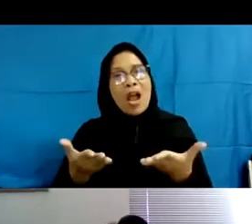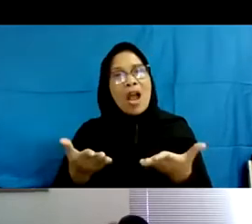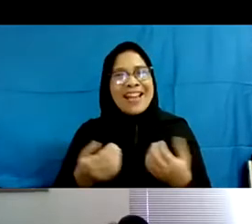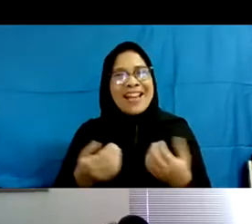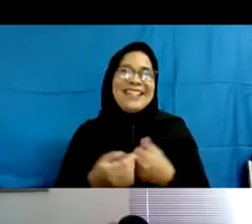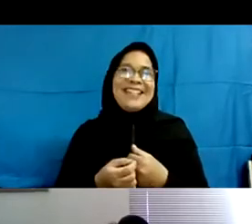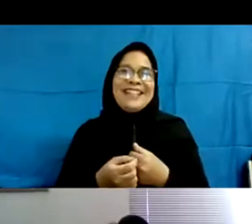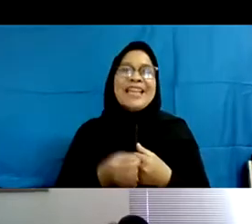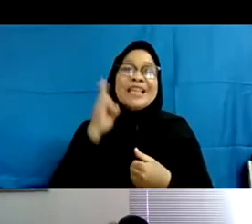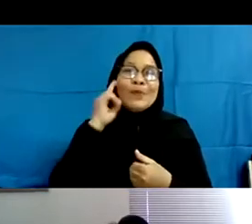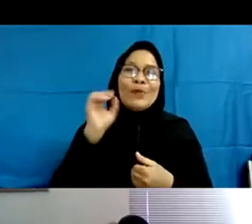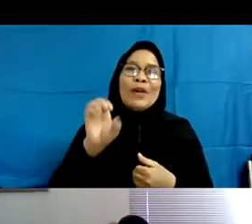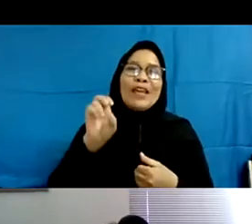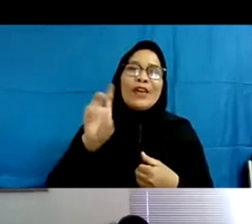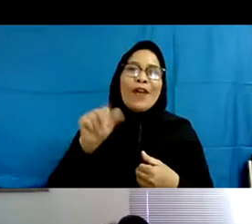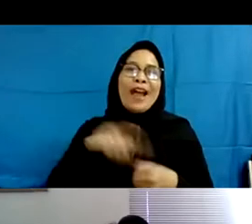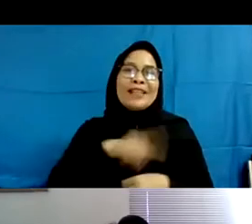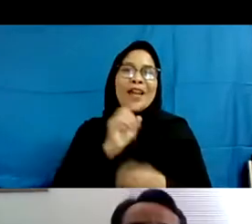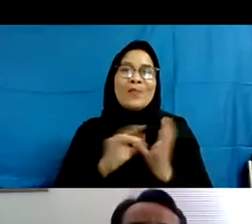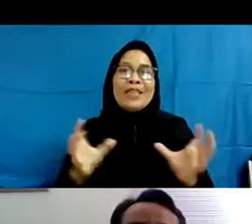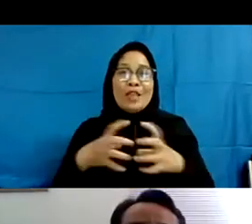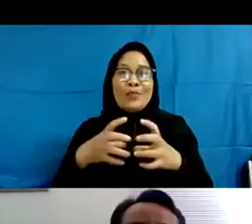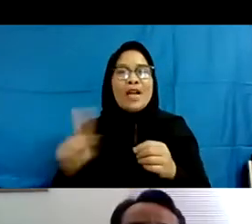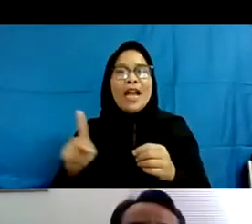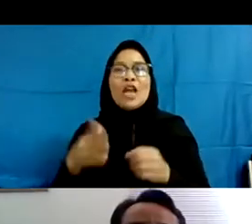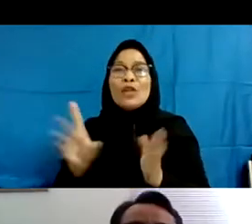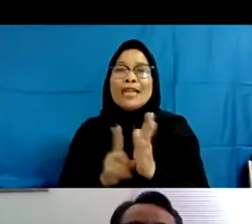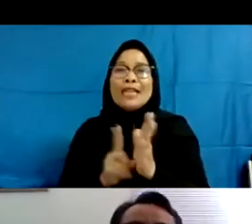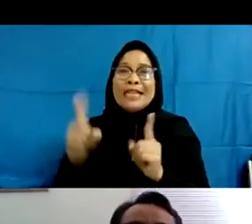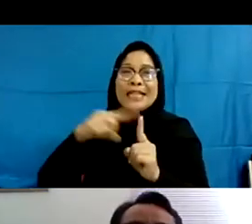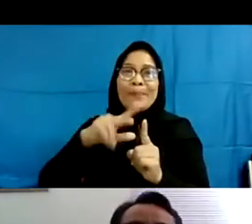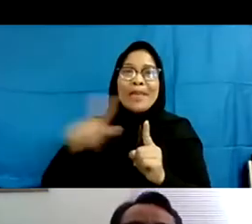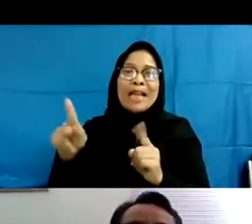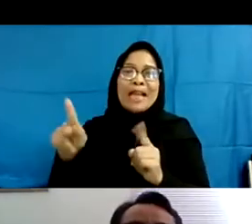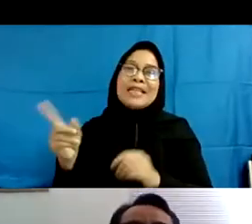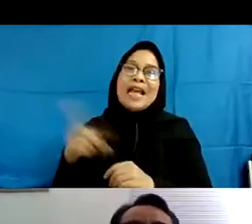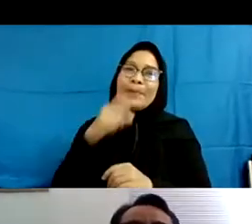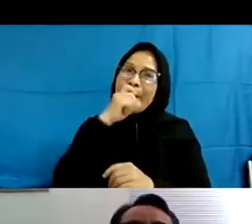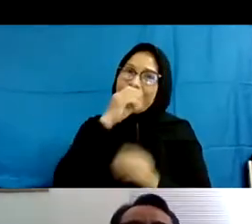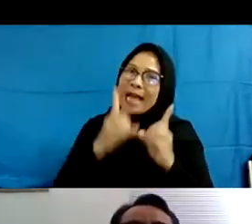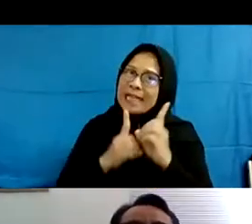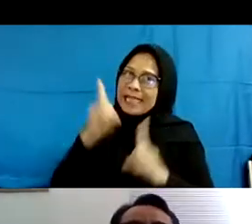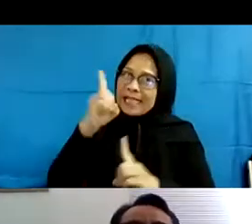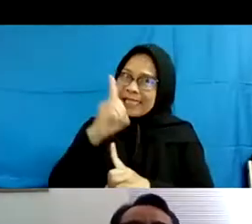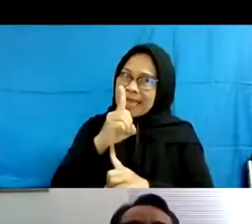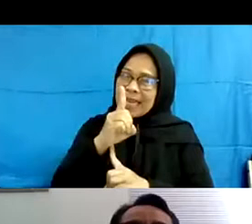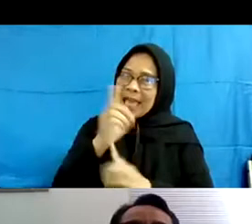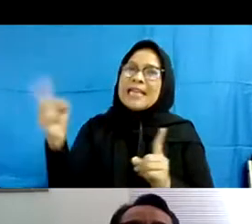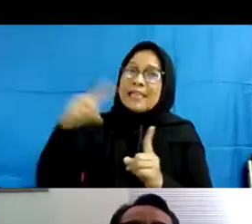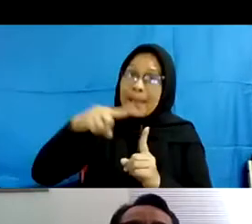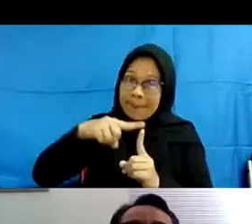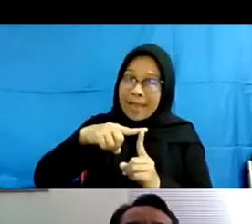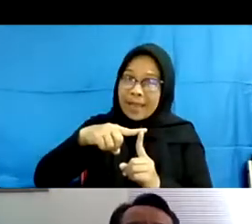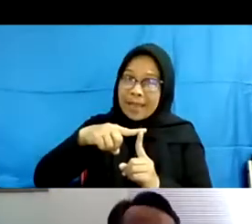Sebenarnya apa yang disampaikan oleh dari Pak Dirjen, kemudian tadi sampai Pak Dirjen,